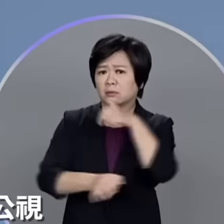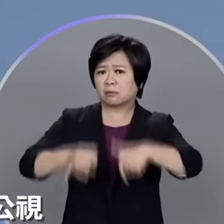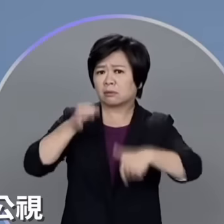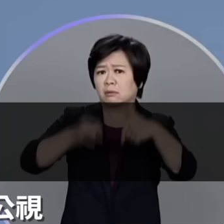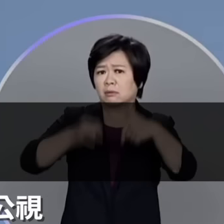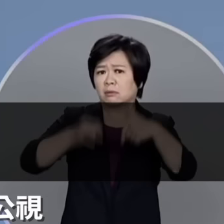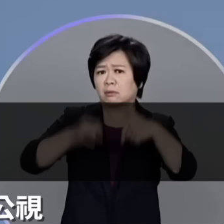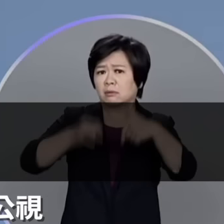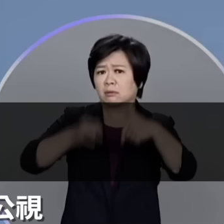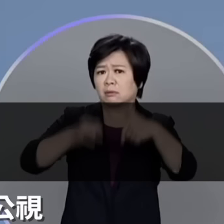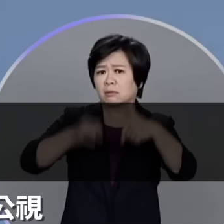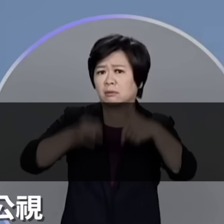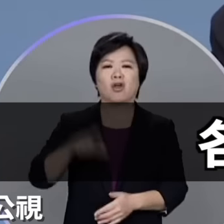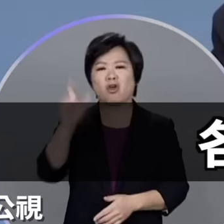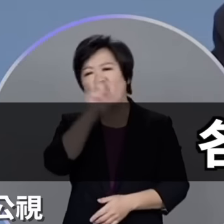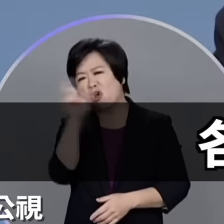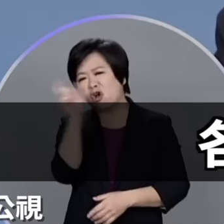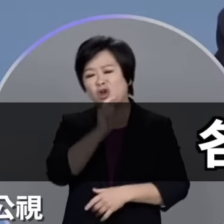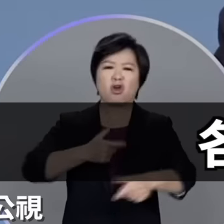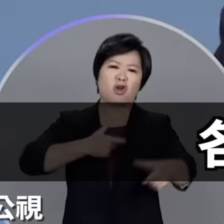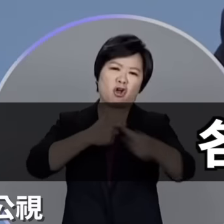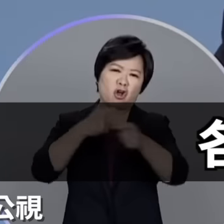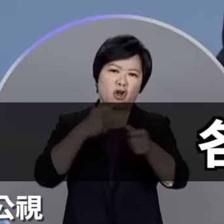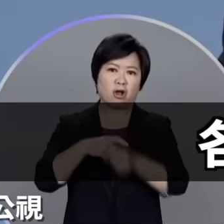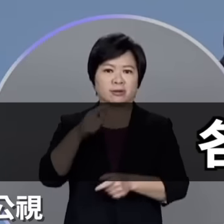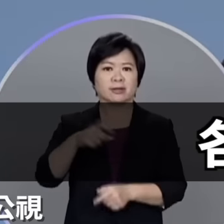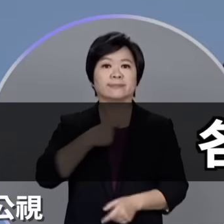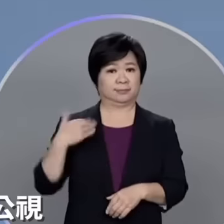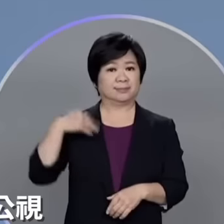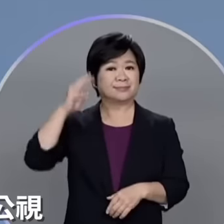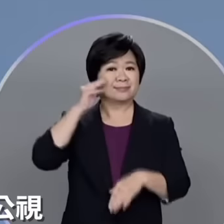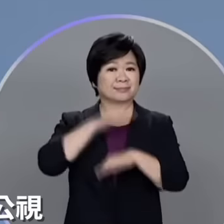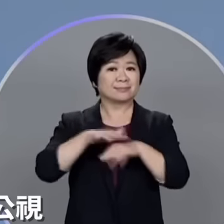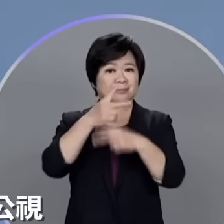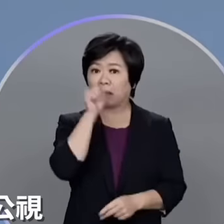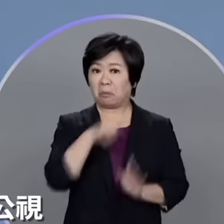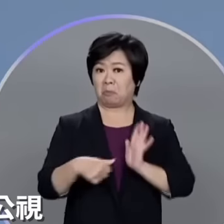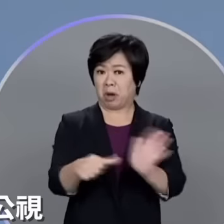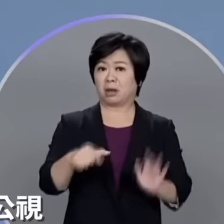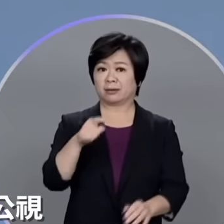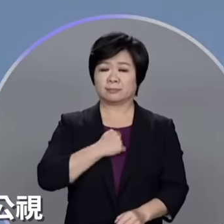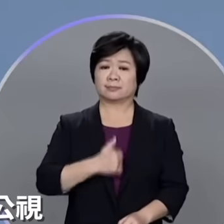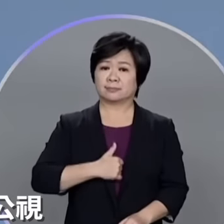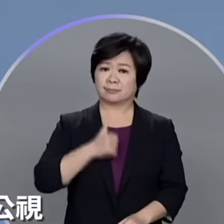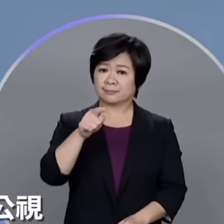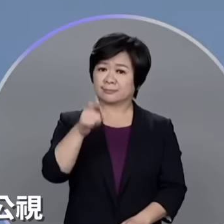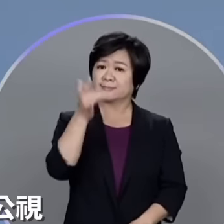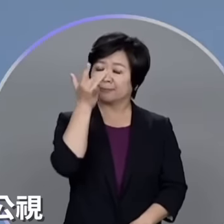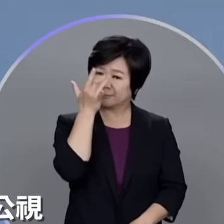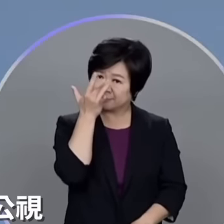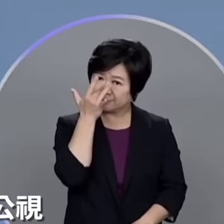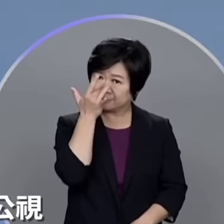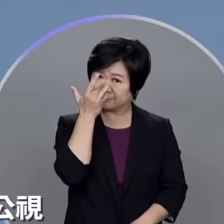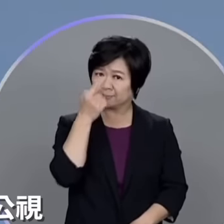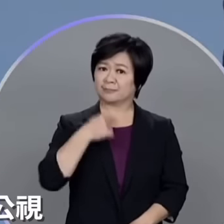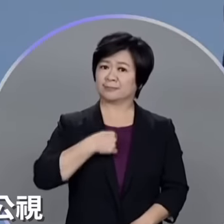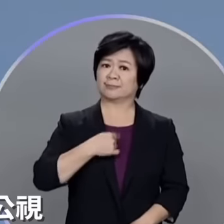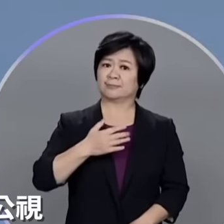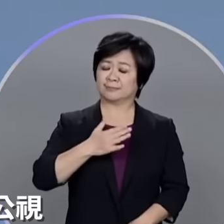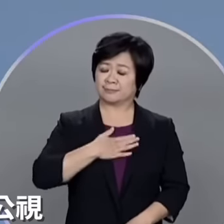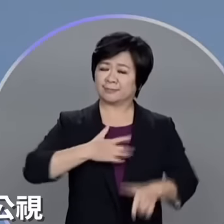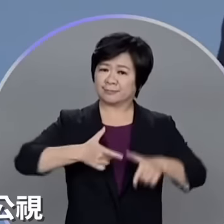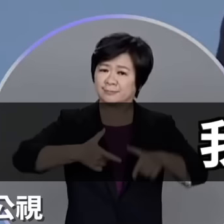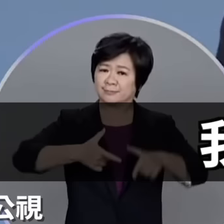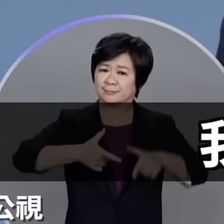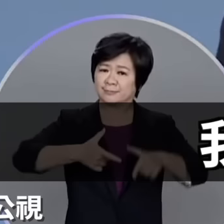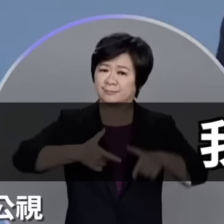都没有。 你是在说自己吗？各个选手都准备了才艺表演， 大家记得这首歌吗？其实你不懂我